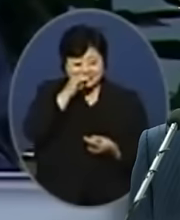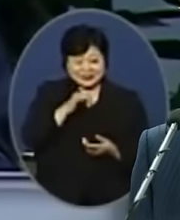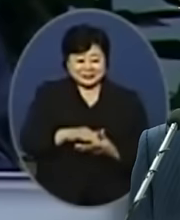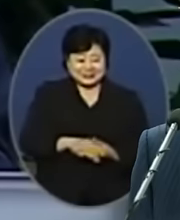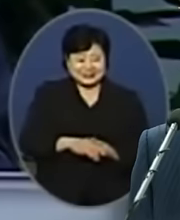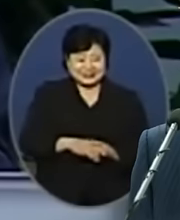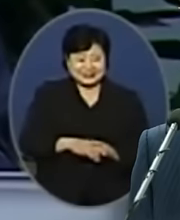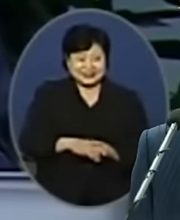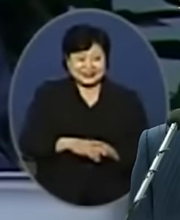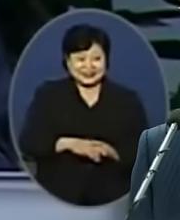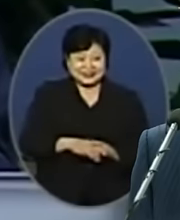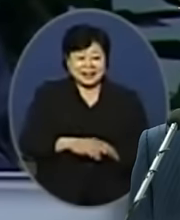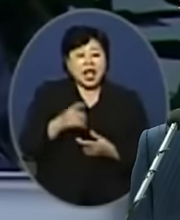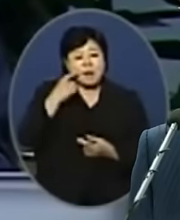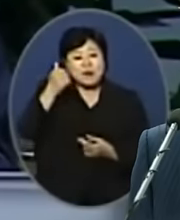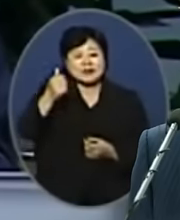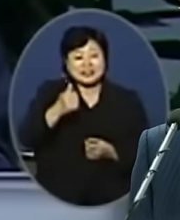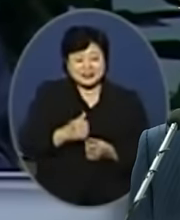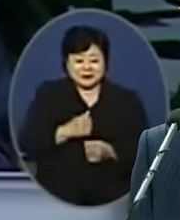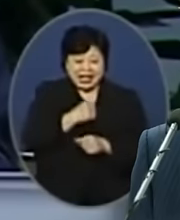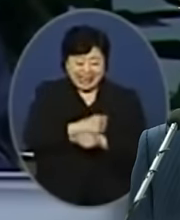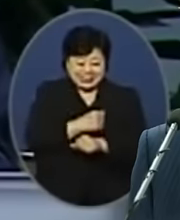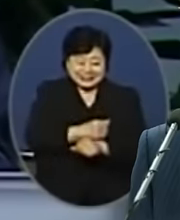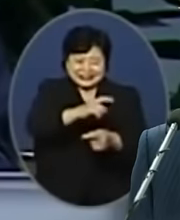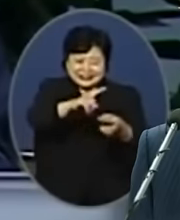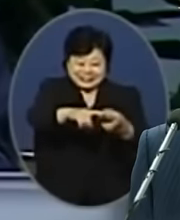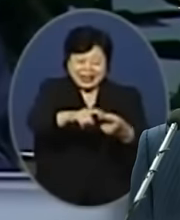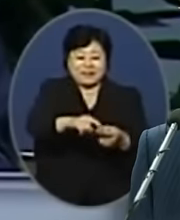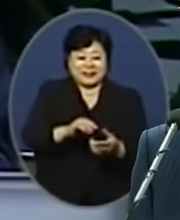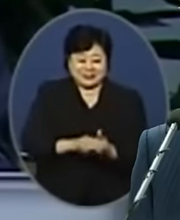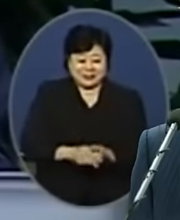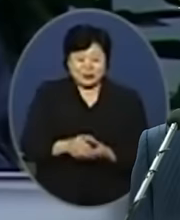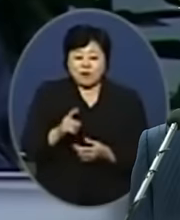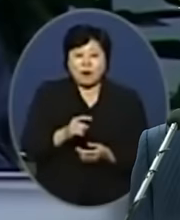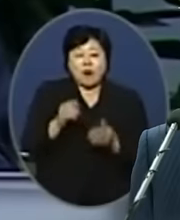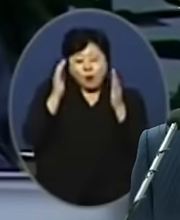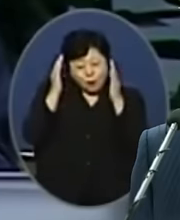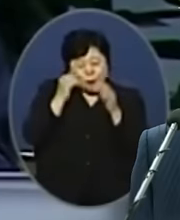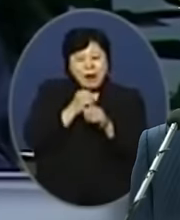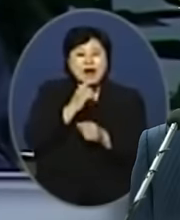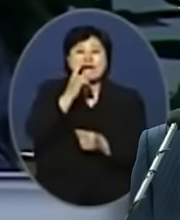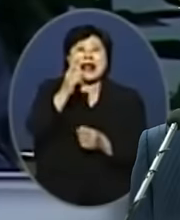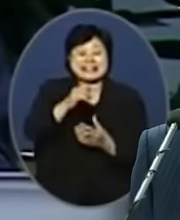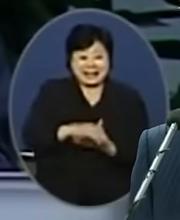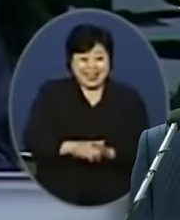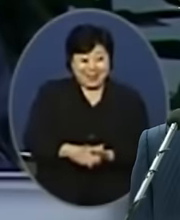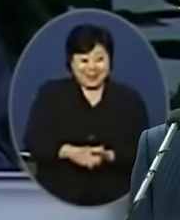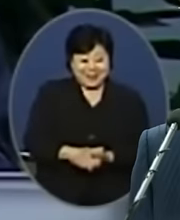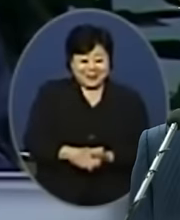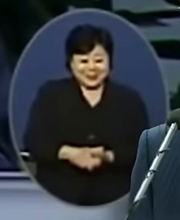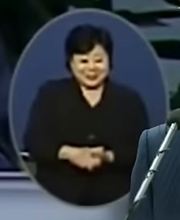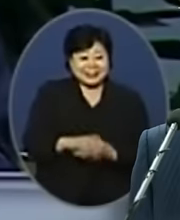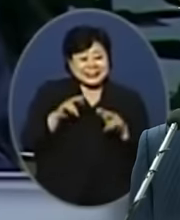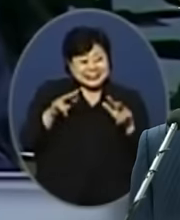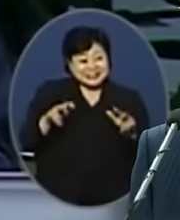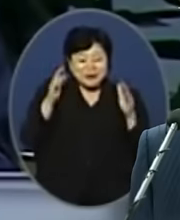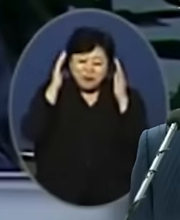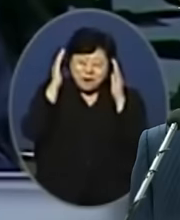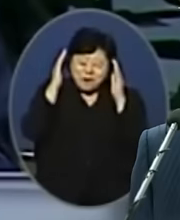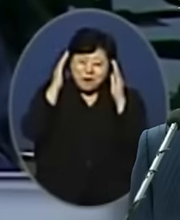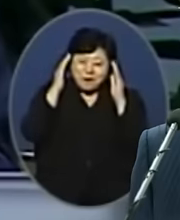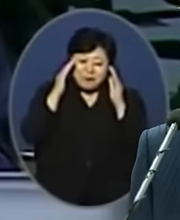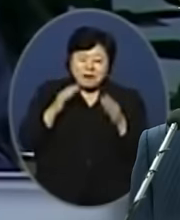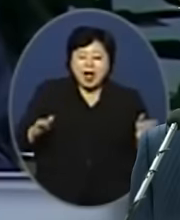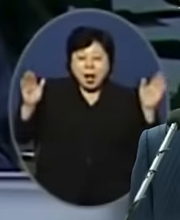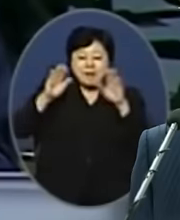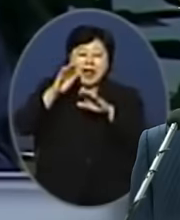뭡니까? 목사님이 하라는 그거. 내가 뭘 하라 했습니까? 공부하라 했잖아요. 지금 나는